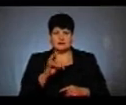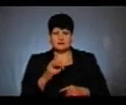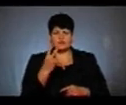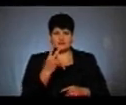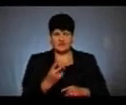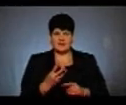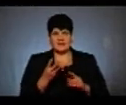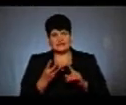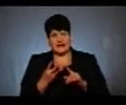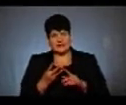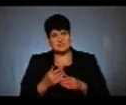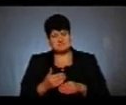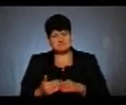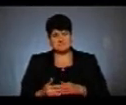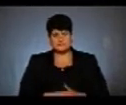запізнюється.